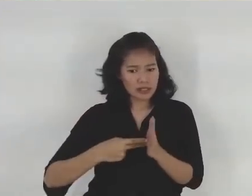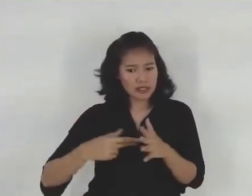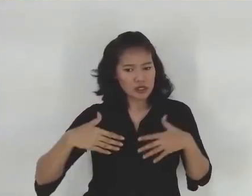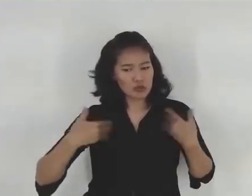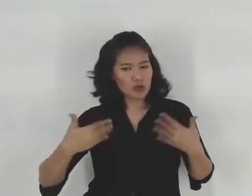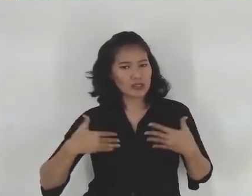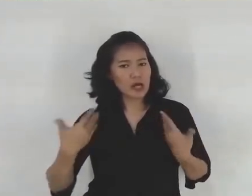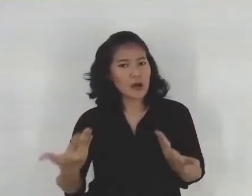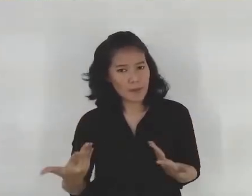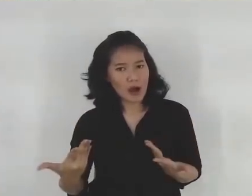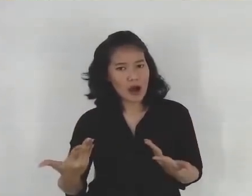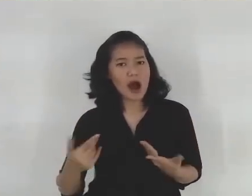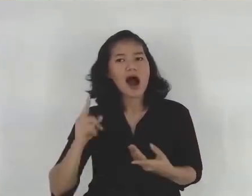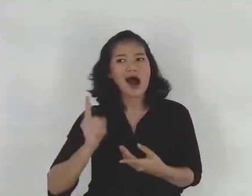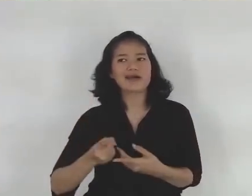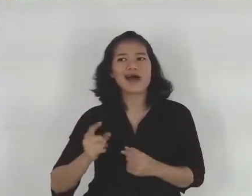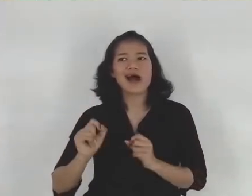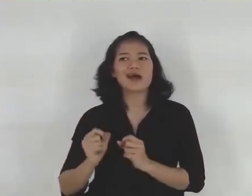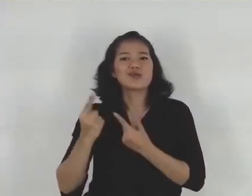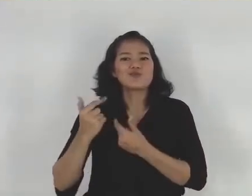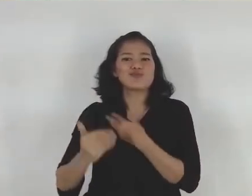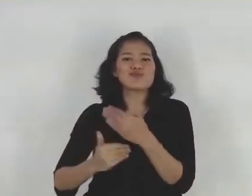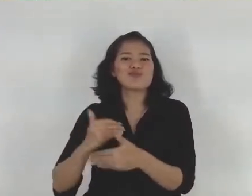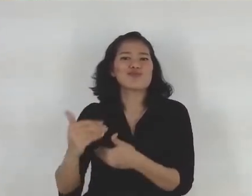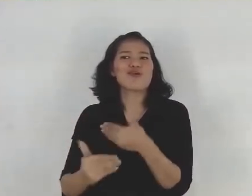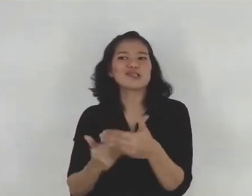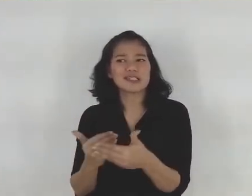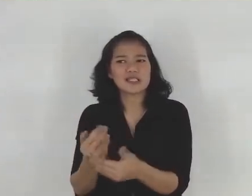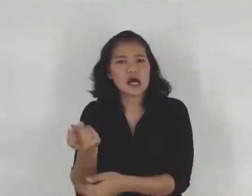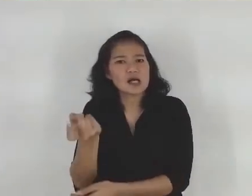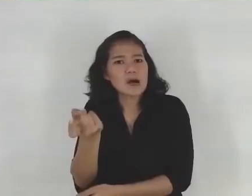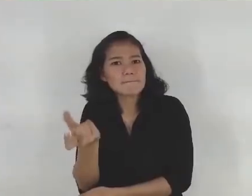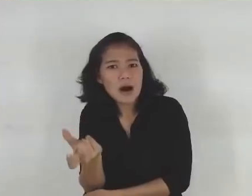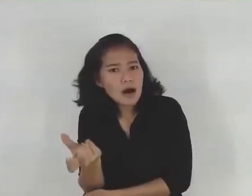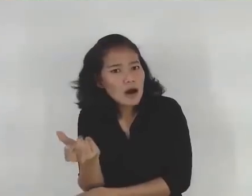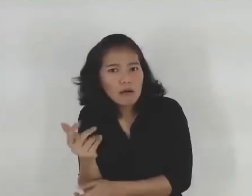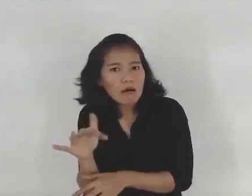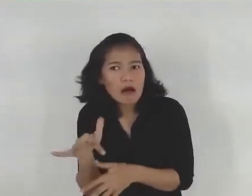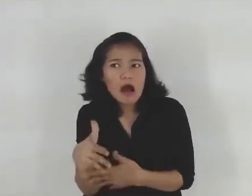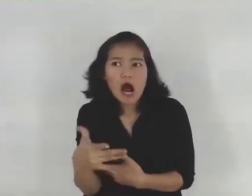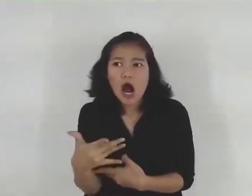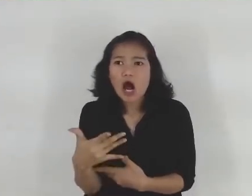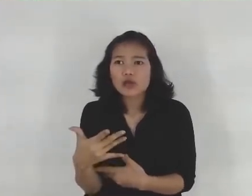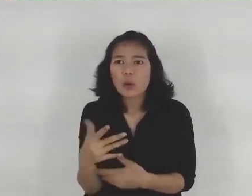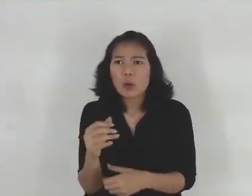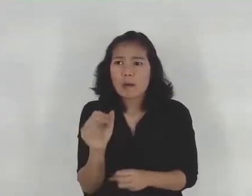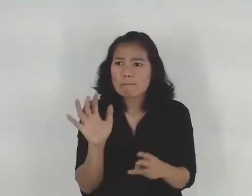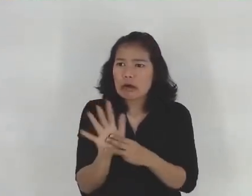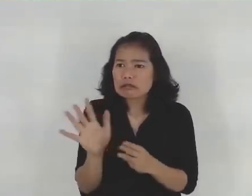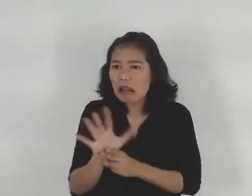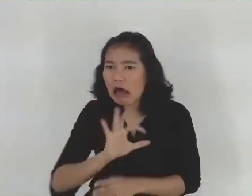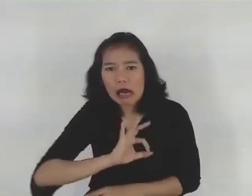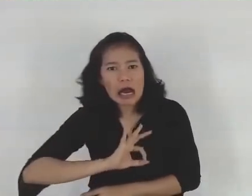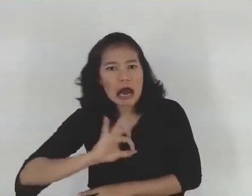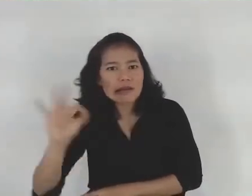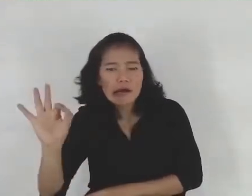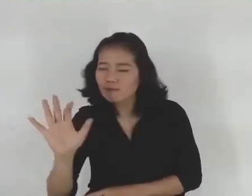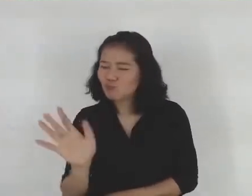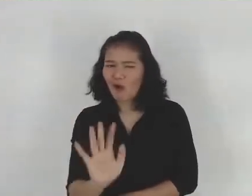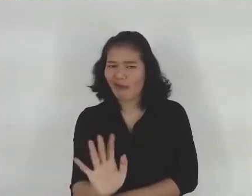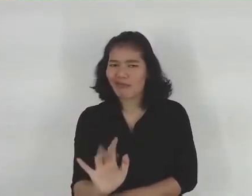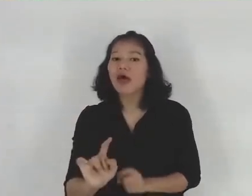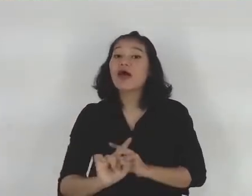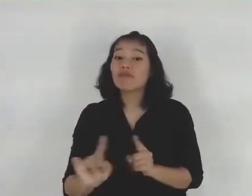menjalani proses hidup dengan mudah dengan tanpa pergumulan namun